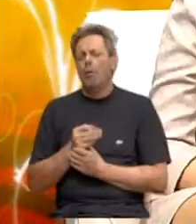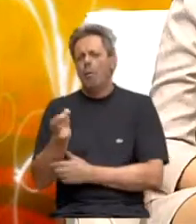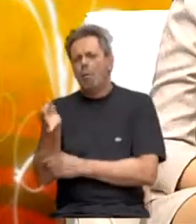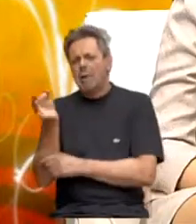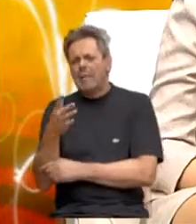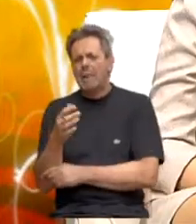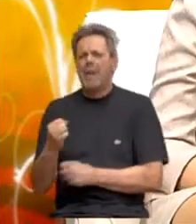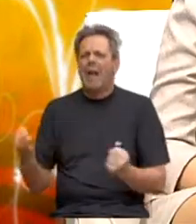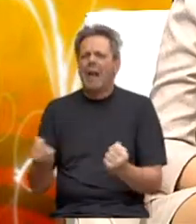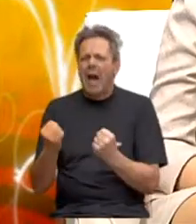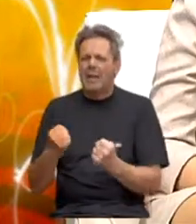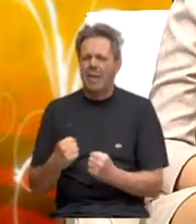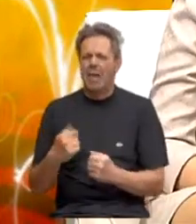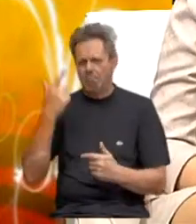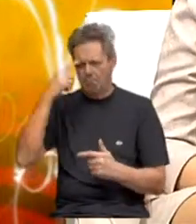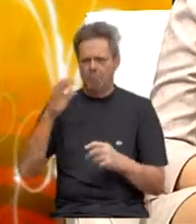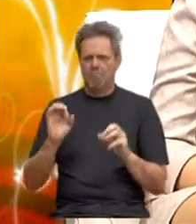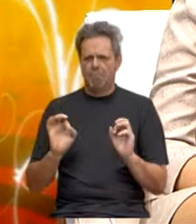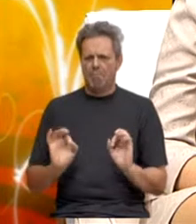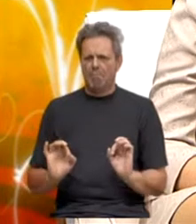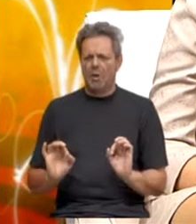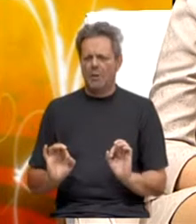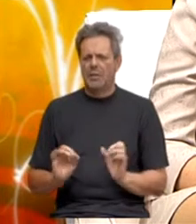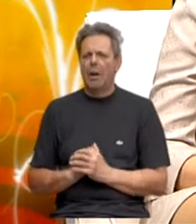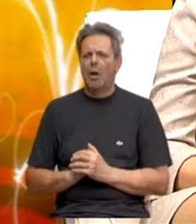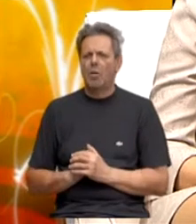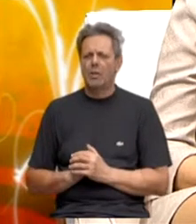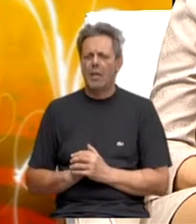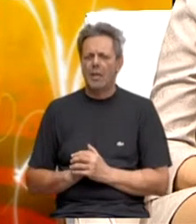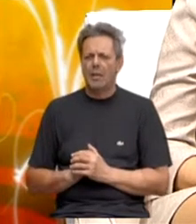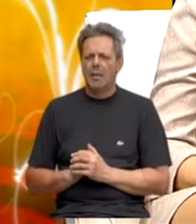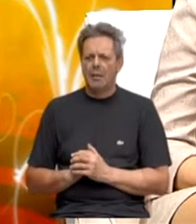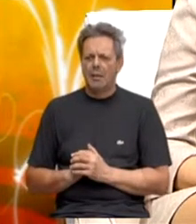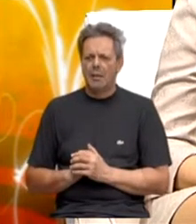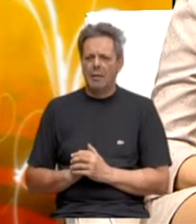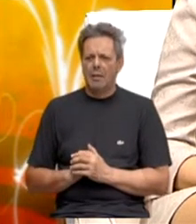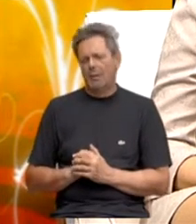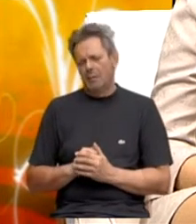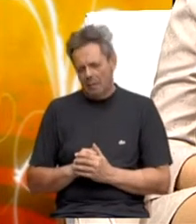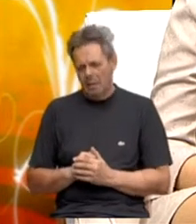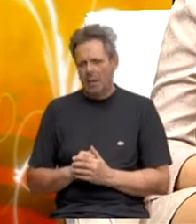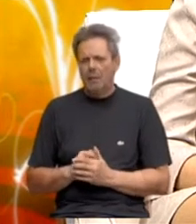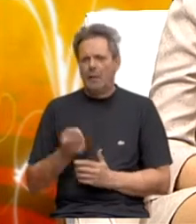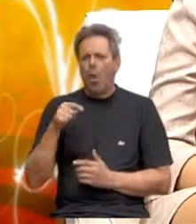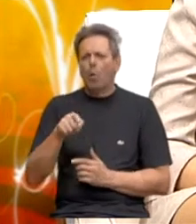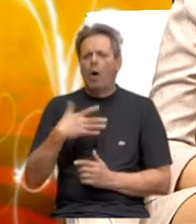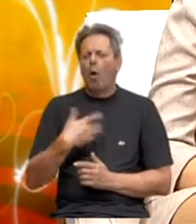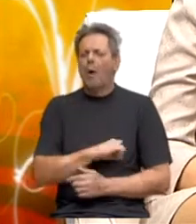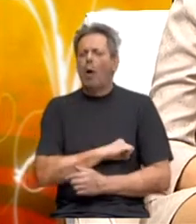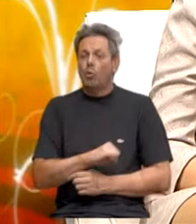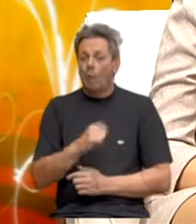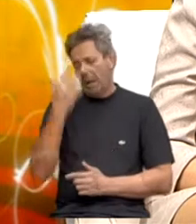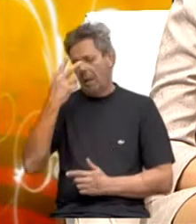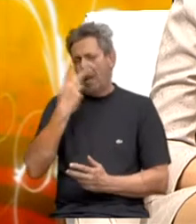brzini, reakcije, sabranosti i unesrećenika, ajmo reći, znači gospodina ili gospođa koji ima akutni infarkt i